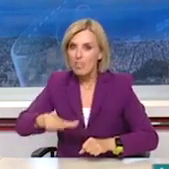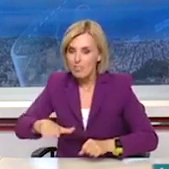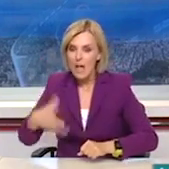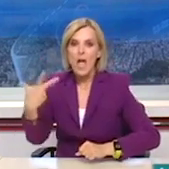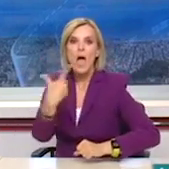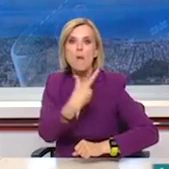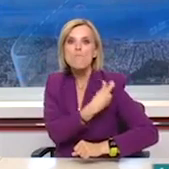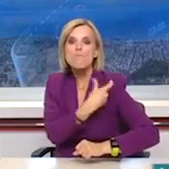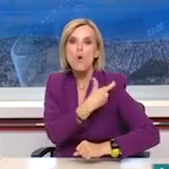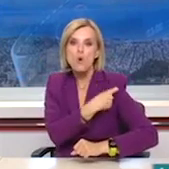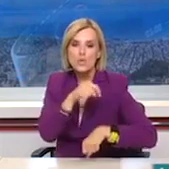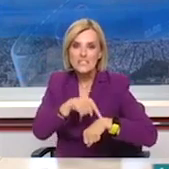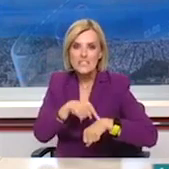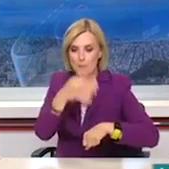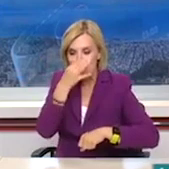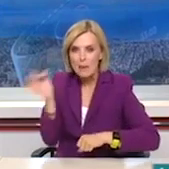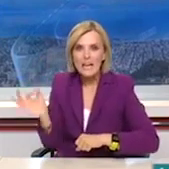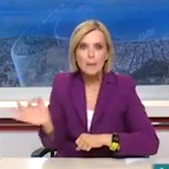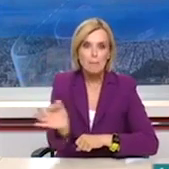πανδημίας.